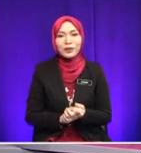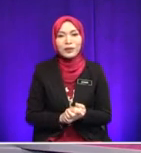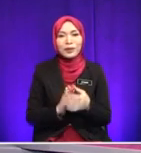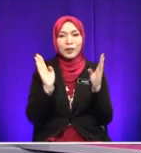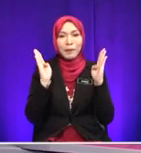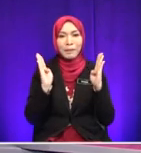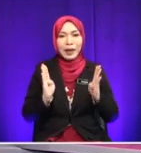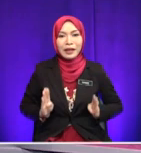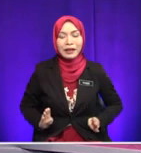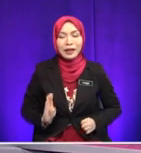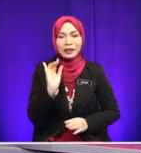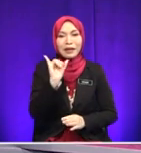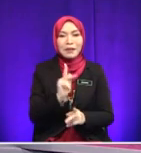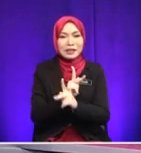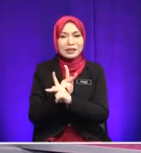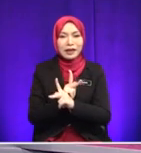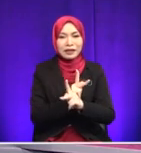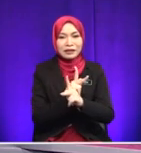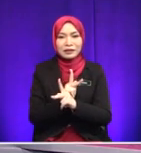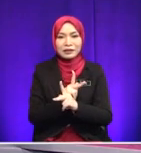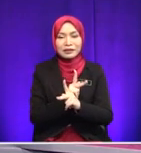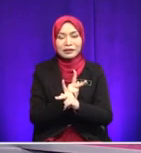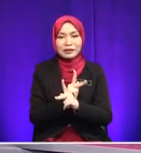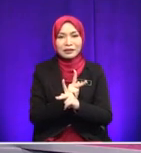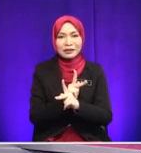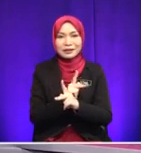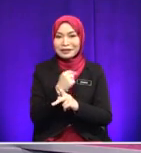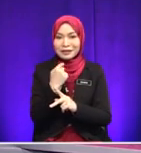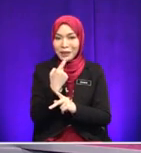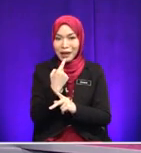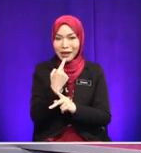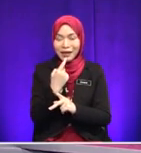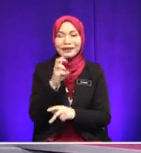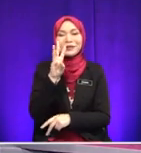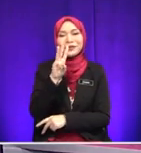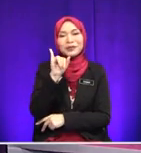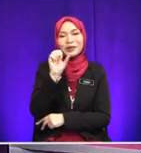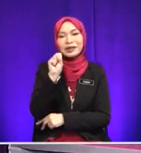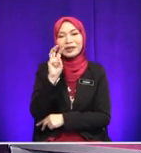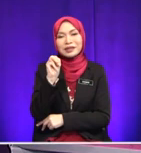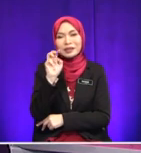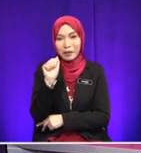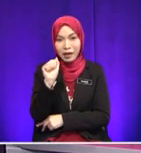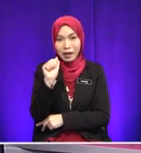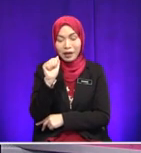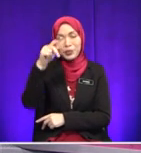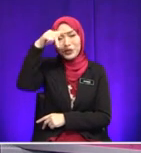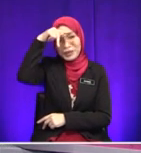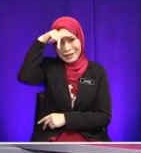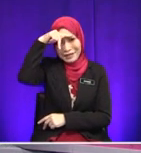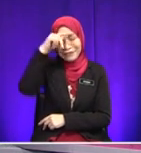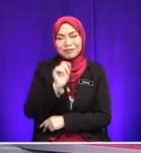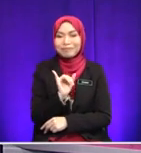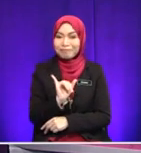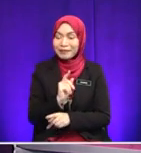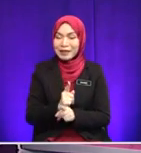ke terkandas di luar negara. Maka kita ada Wisma Putra yang akan membantu kita di luar negara. Jadi apa yang ingin